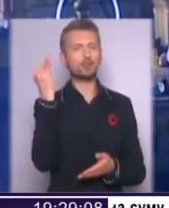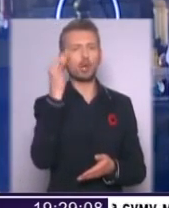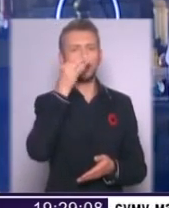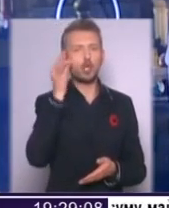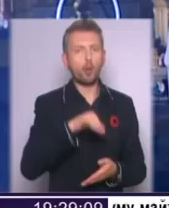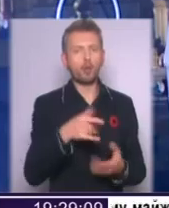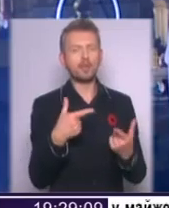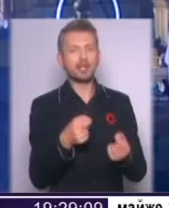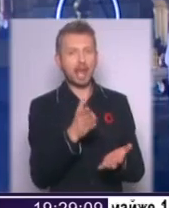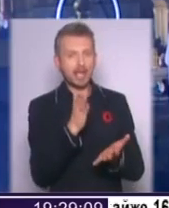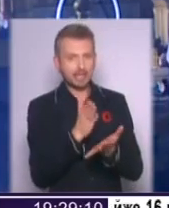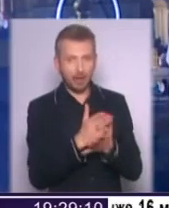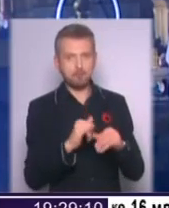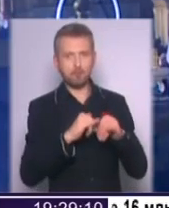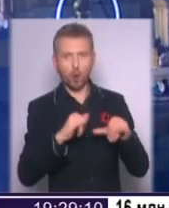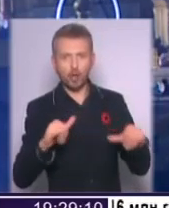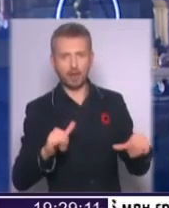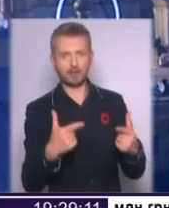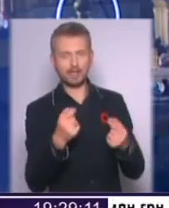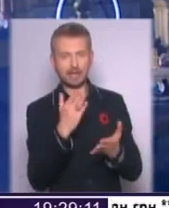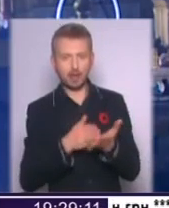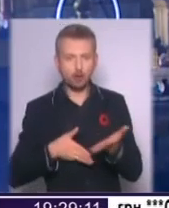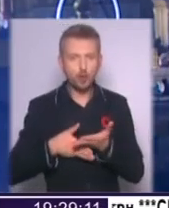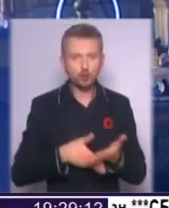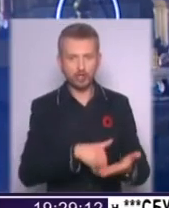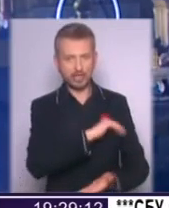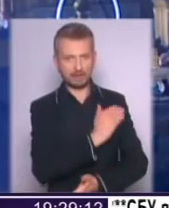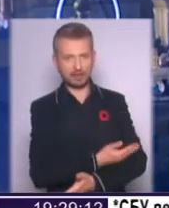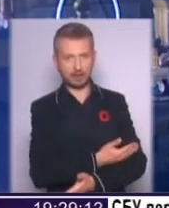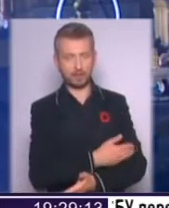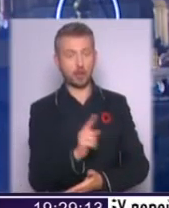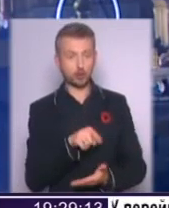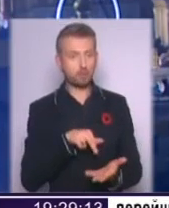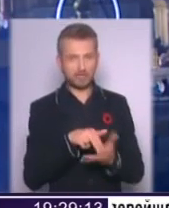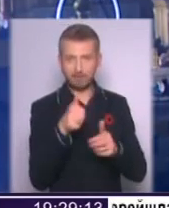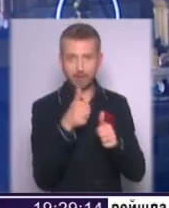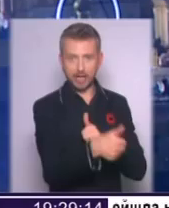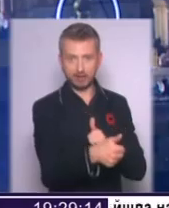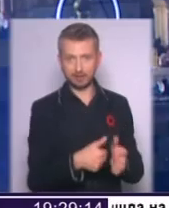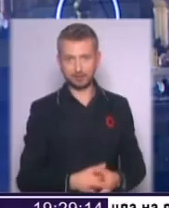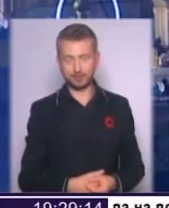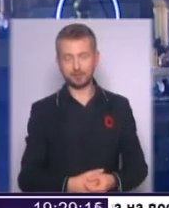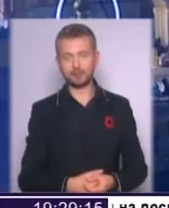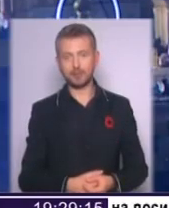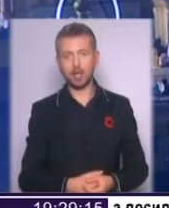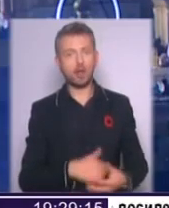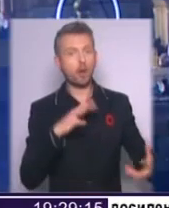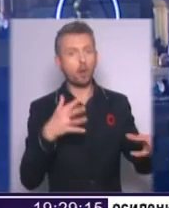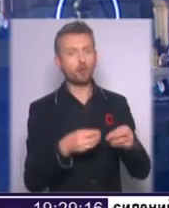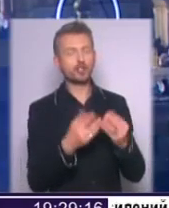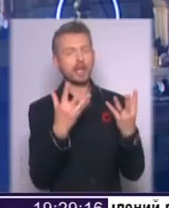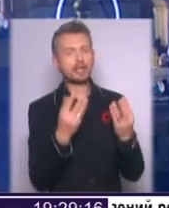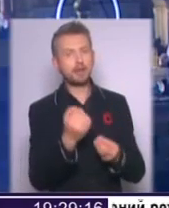є прогрес, там, де є рушійна сила якась. Для того, щоб йти вперед. Отже, День